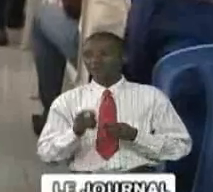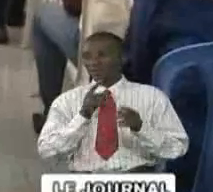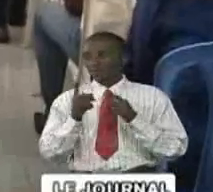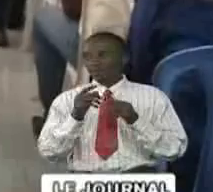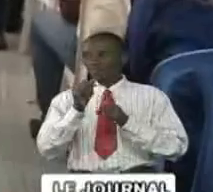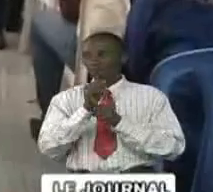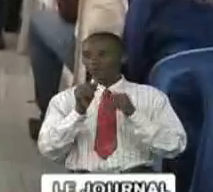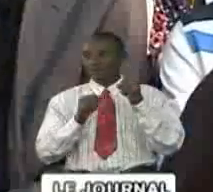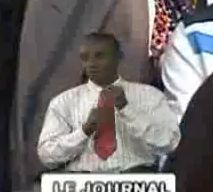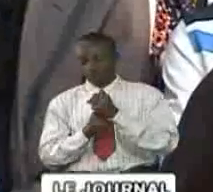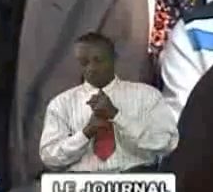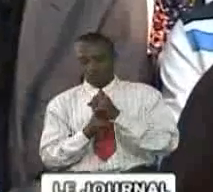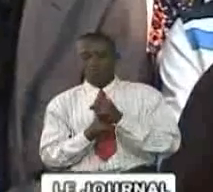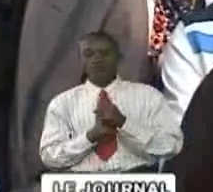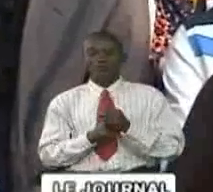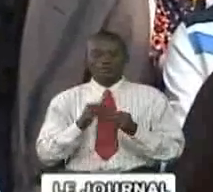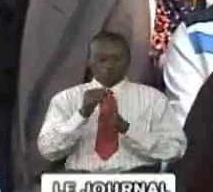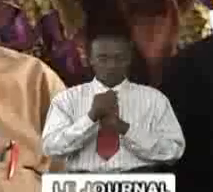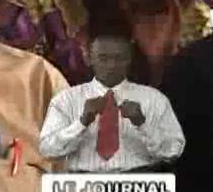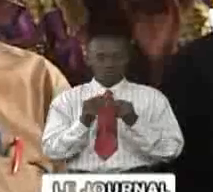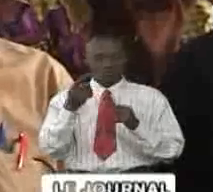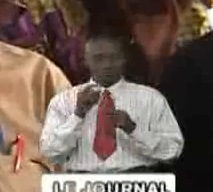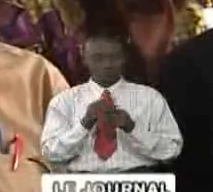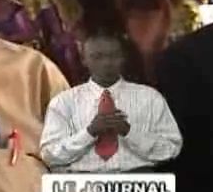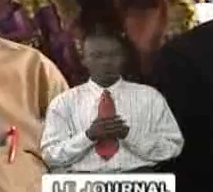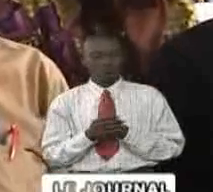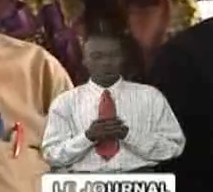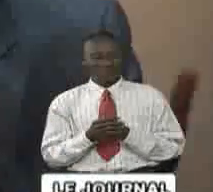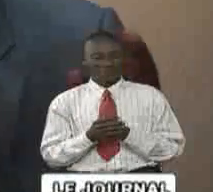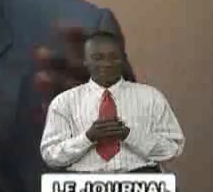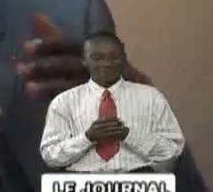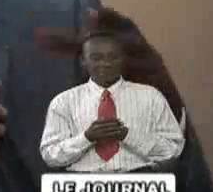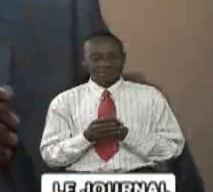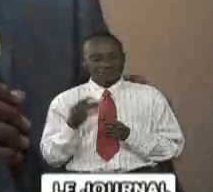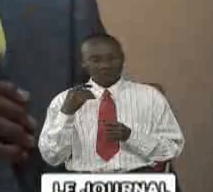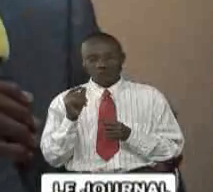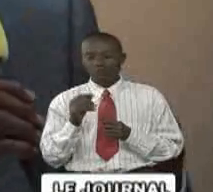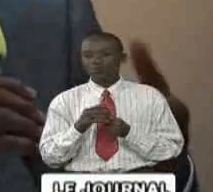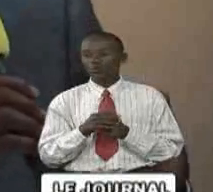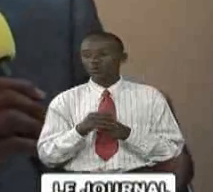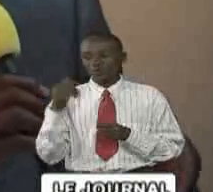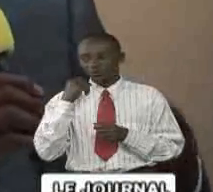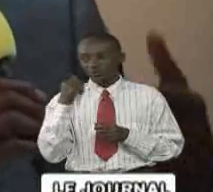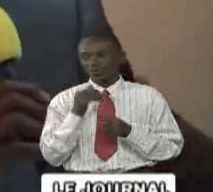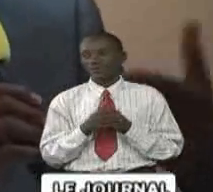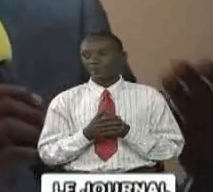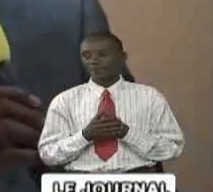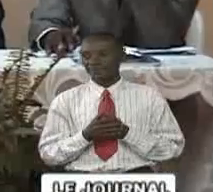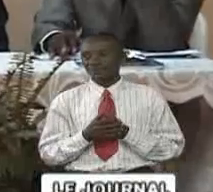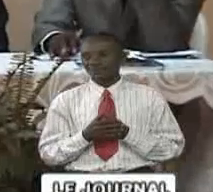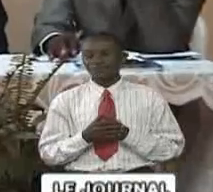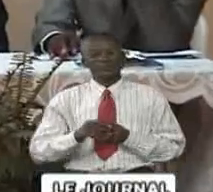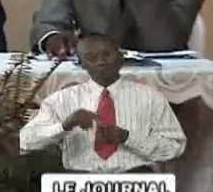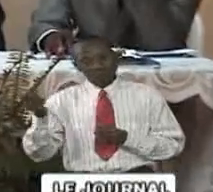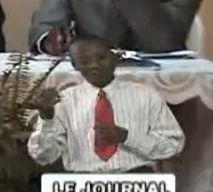l'élaboration du cahier des charges, ainsi que la question liée au préavis de grève. Le président de la commission contrôle et vérification du CINAMED